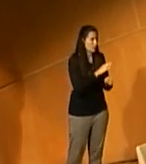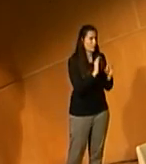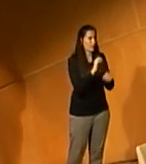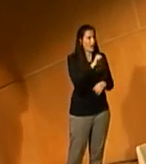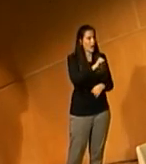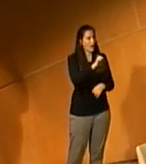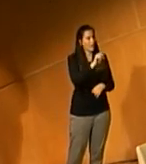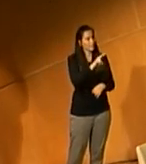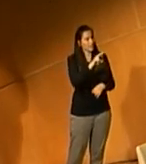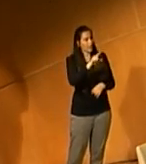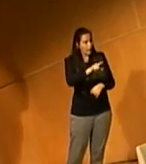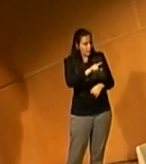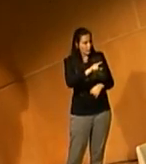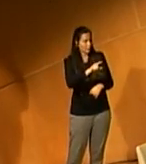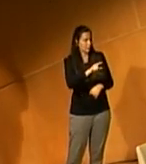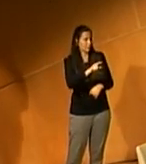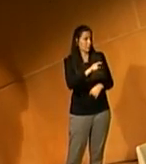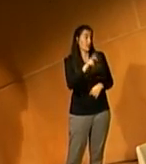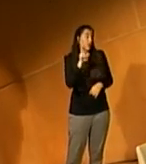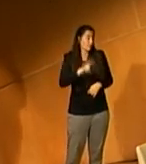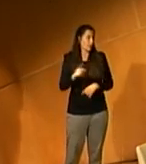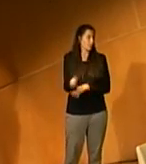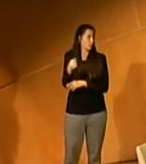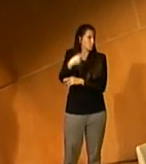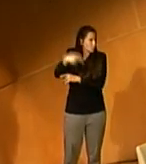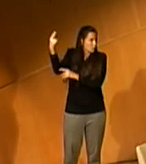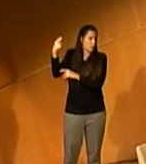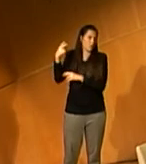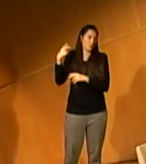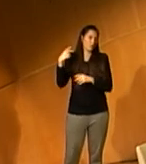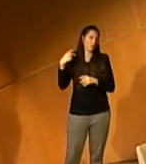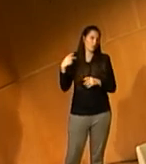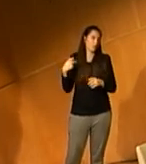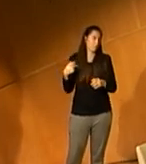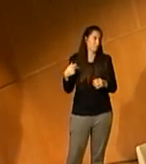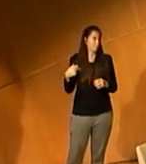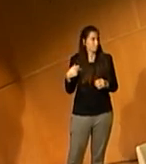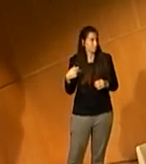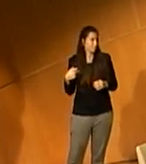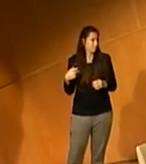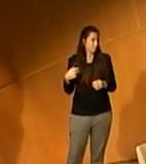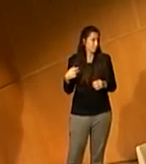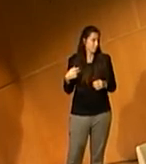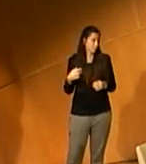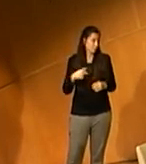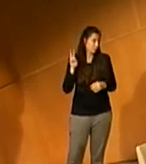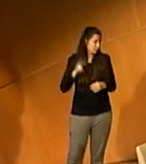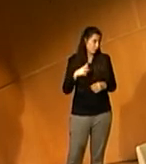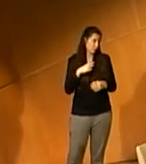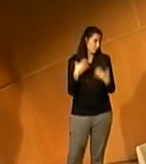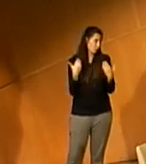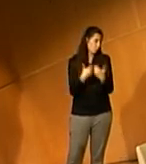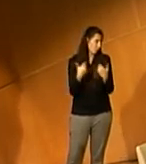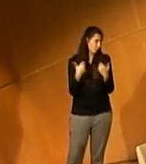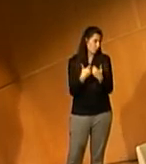en tout cas, à l'éducation nationale, c'est pareil. Enfin, je dirais, on a beaucoup de demandes et les parents